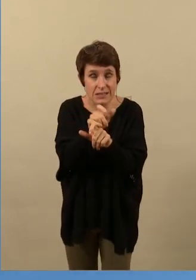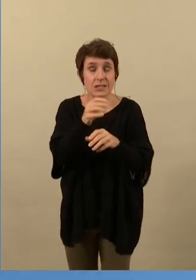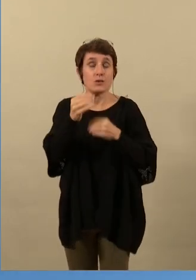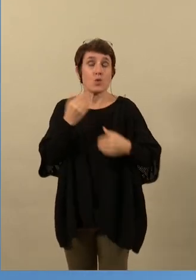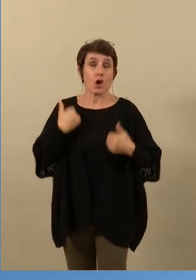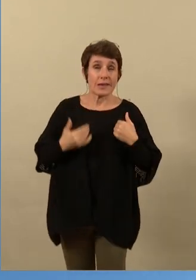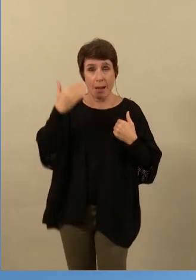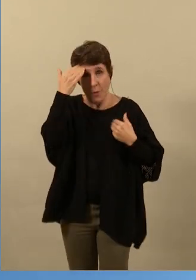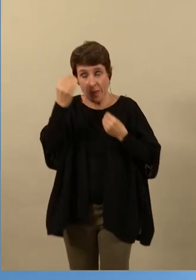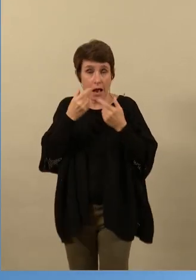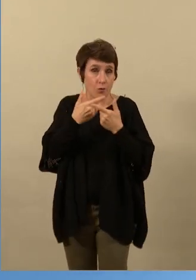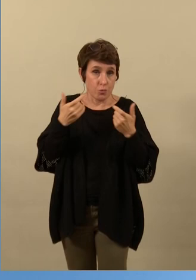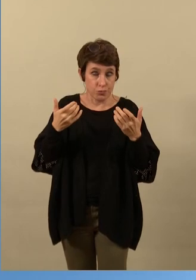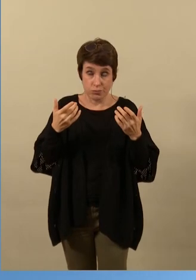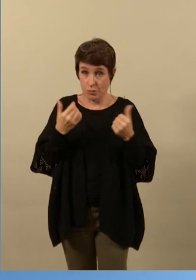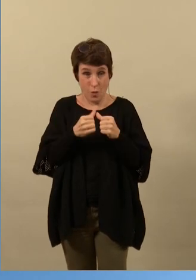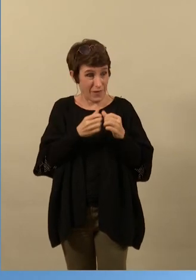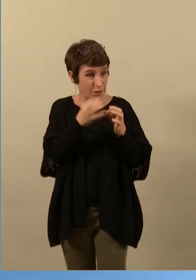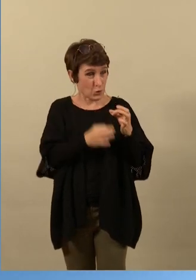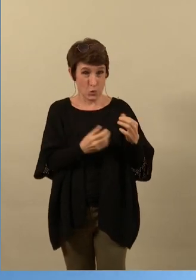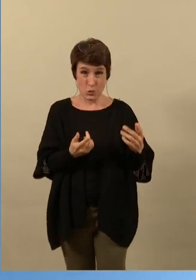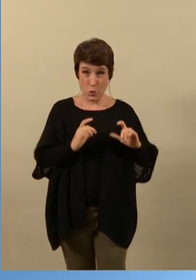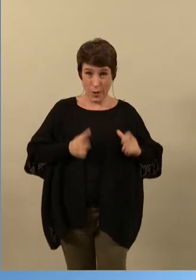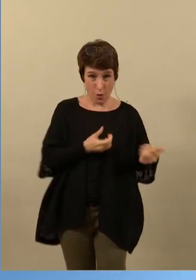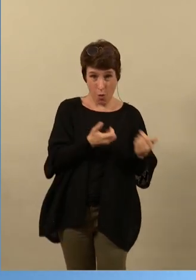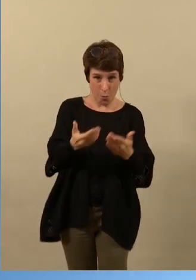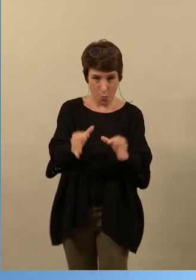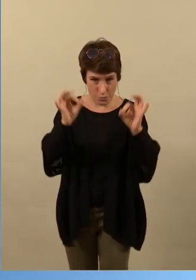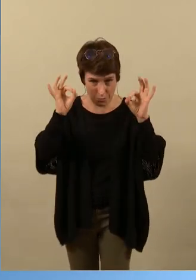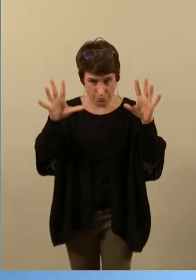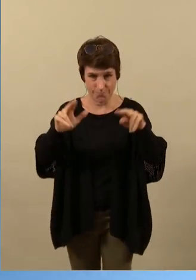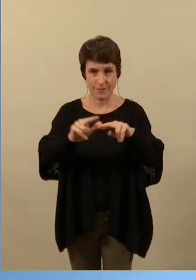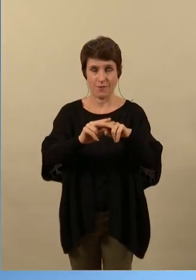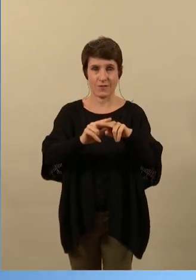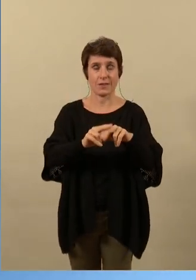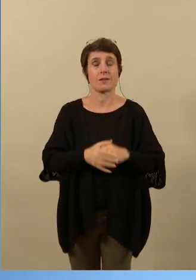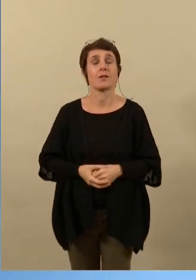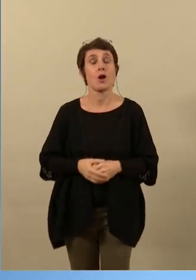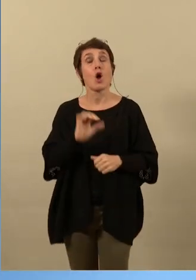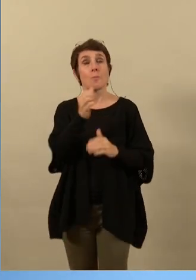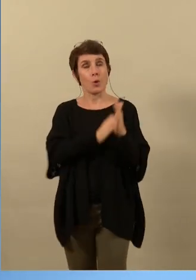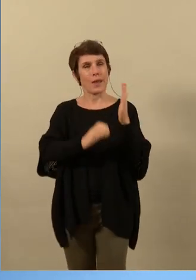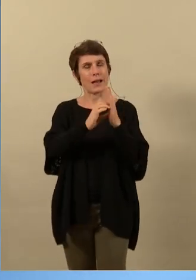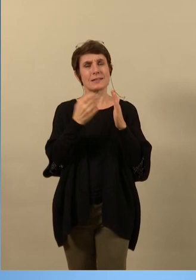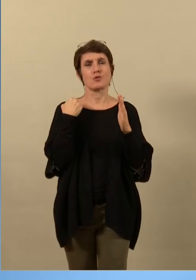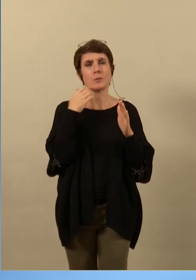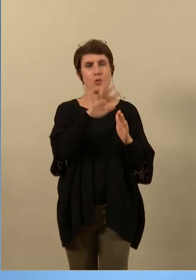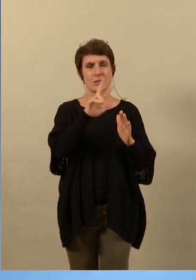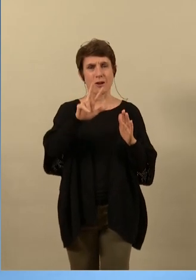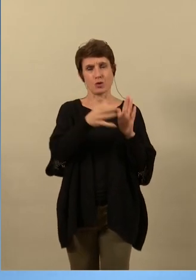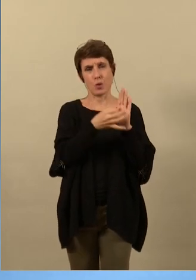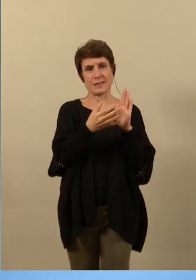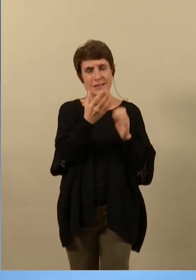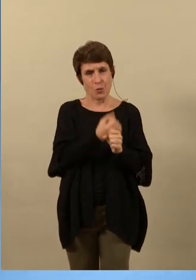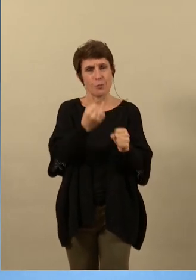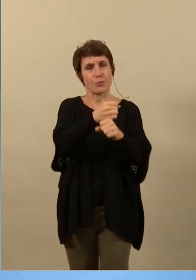aucune solution qui lui est proposée le premier article l'article numéro 53 porte sur la création de pôles d'appui